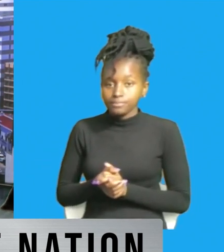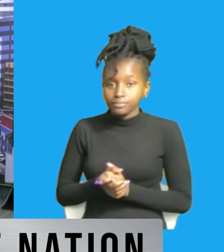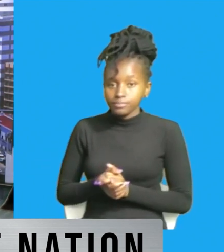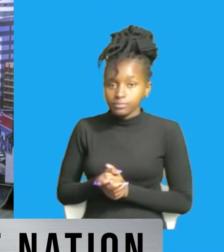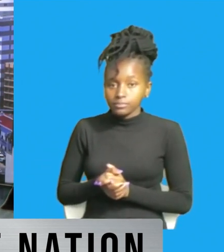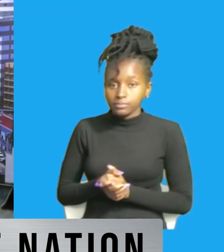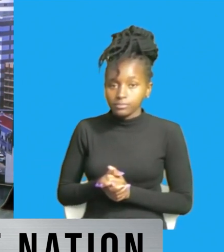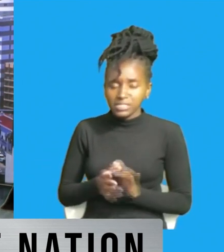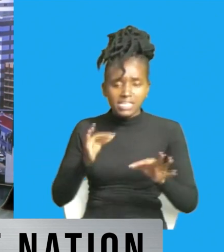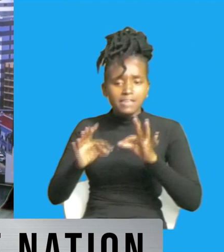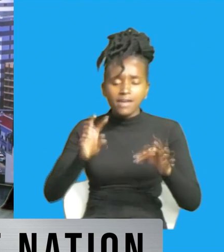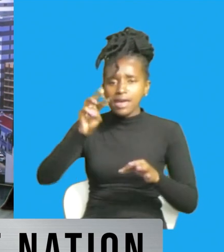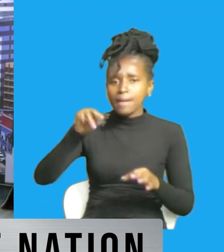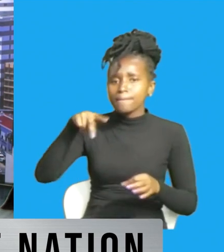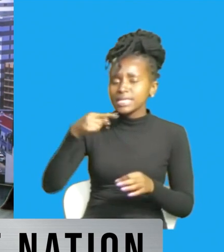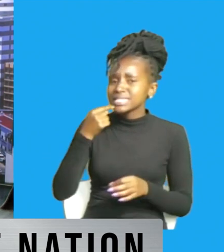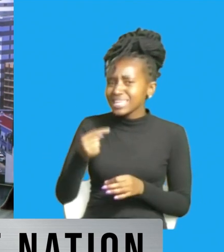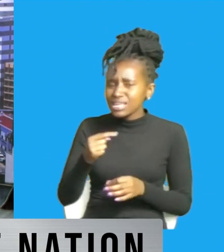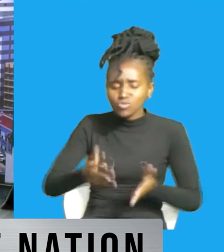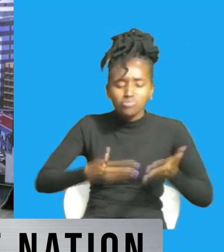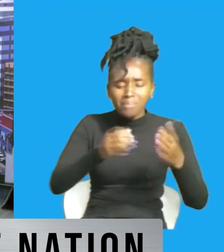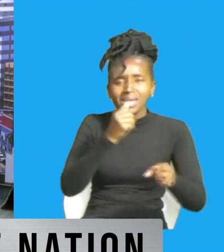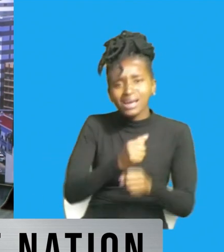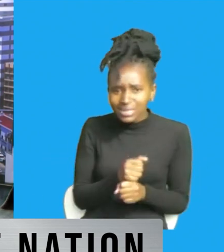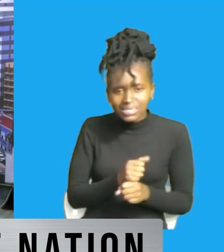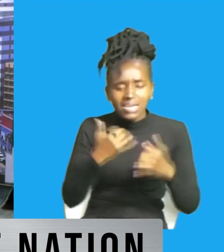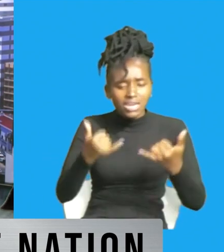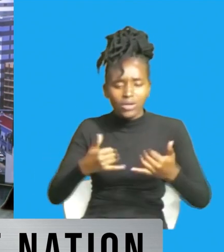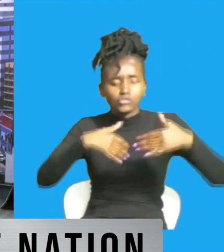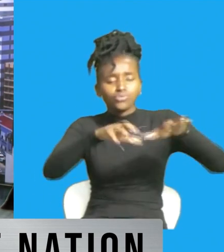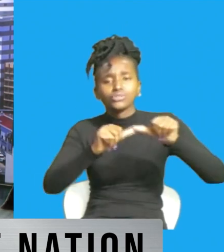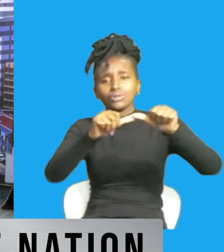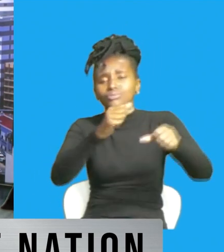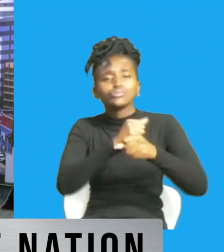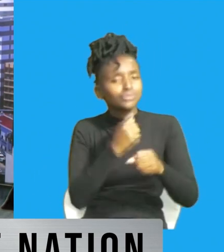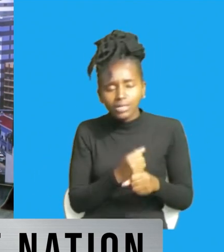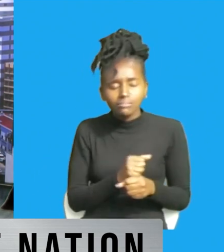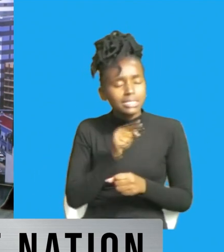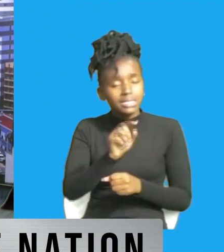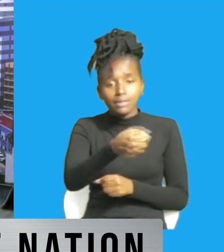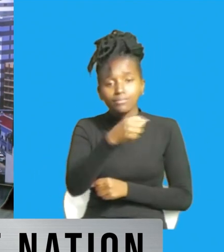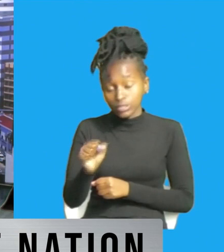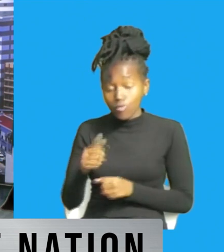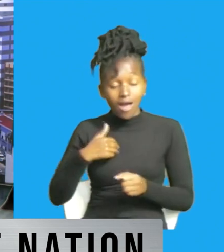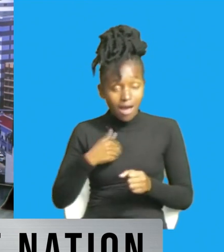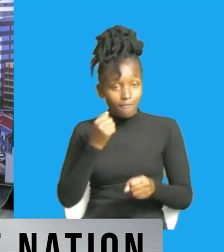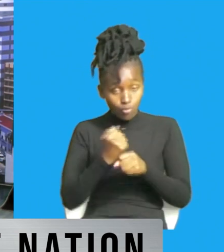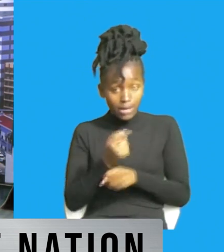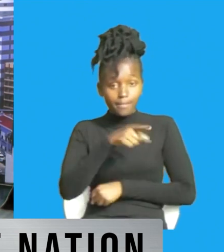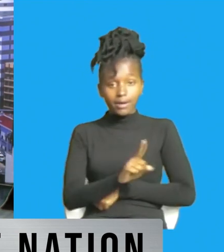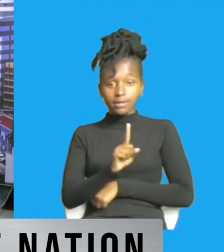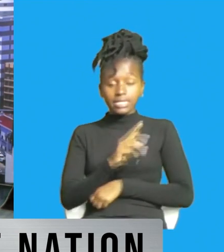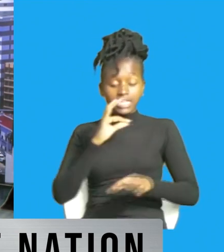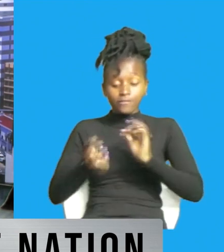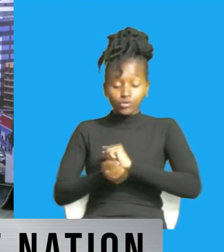kuna wamepewa kazi wafanye ama nini. Kazi yao bado iko. Hata tukifanya hiyo katiba, tukibadilisha katiba, bado kazi yao itakuwa, si